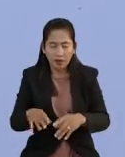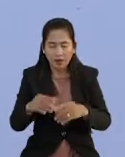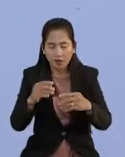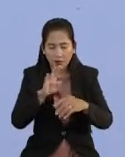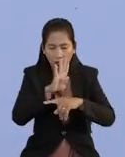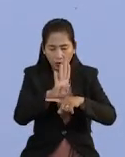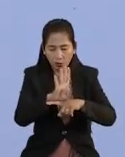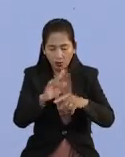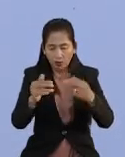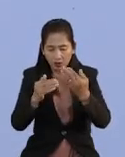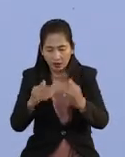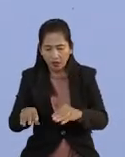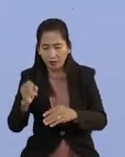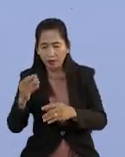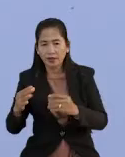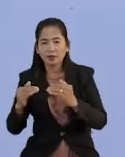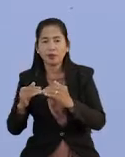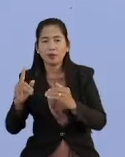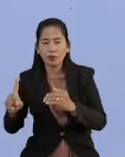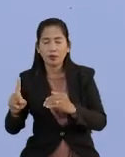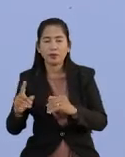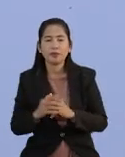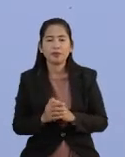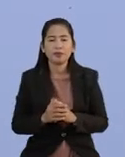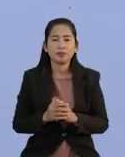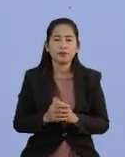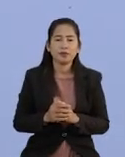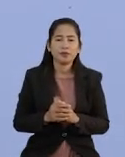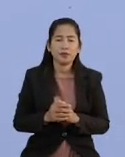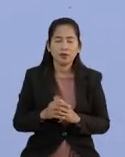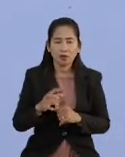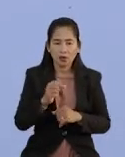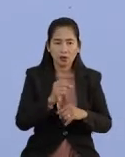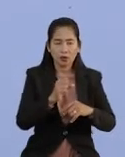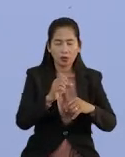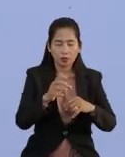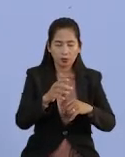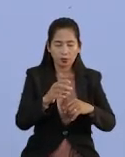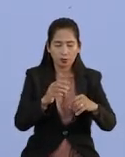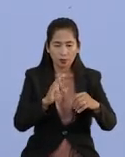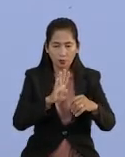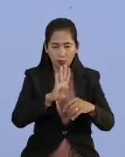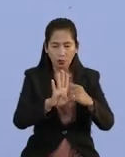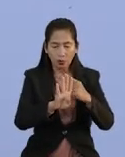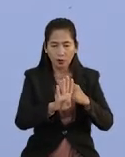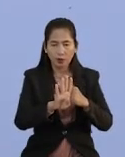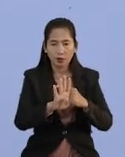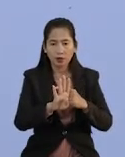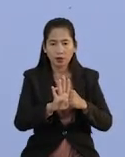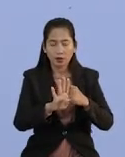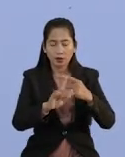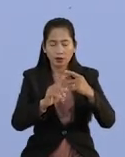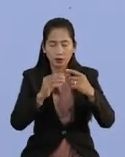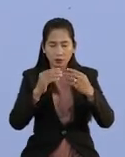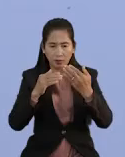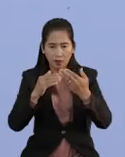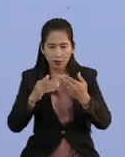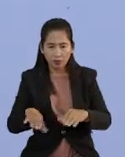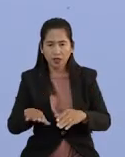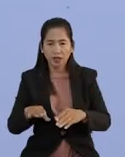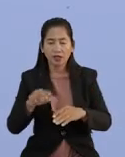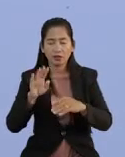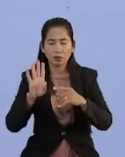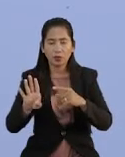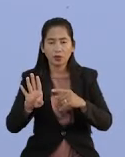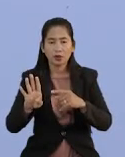cứ mơ thả tao dốc buồn tới chạy nâng mát bắn xa nâng mùi. Dường dốc, hiện dốc buồn nịa. Một chạy nâng,